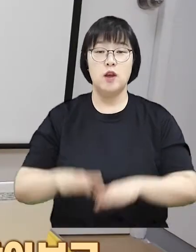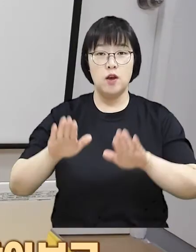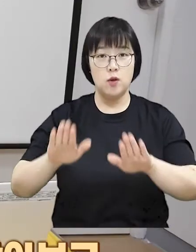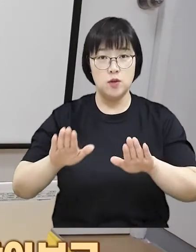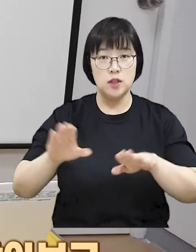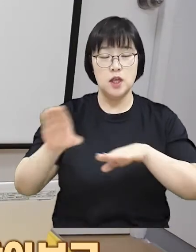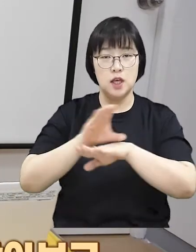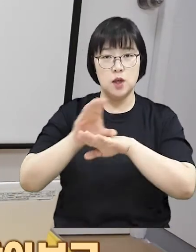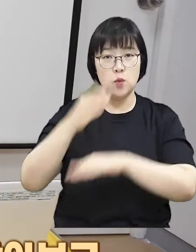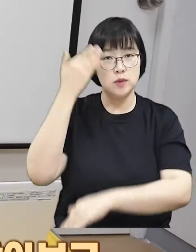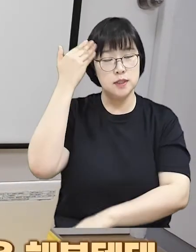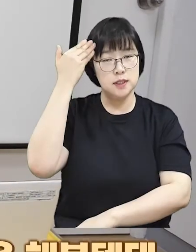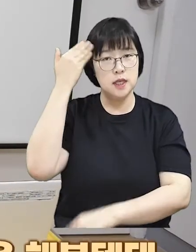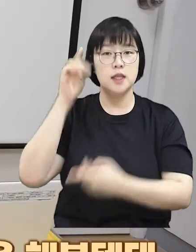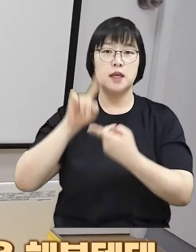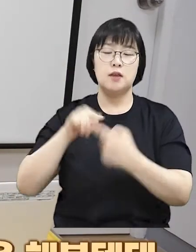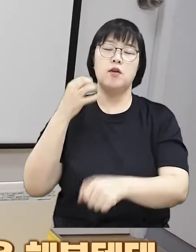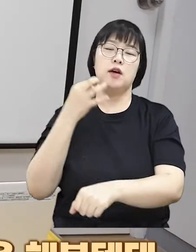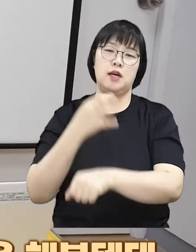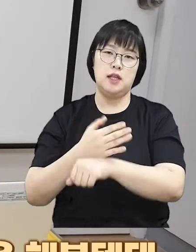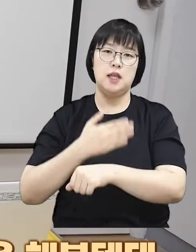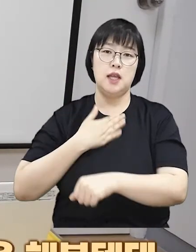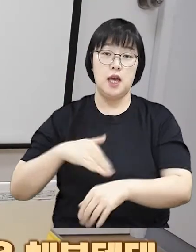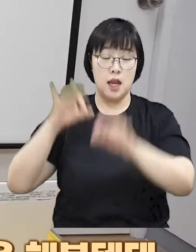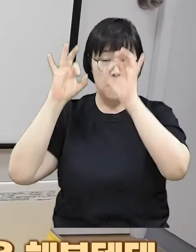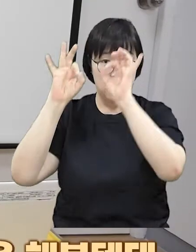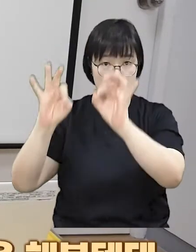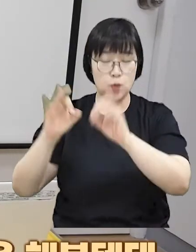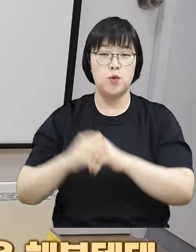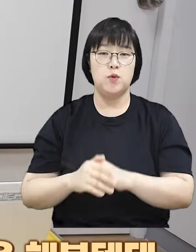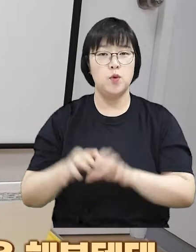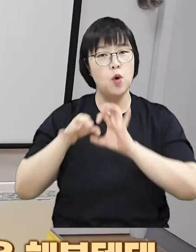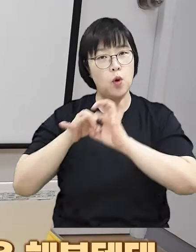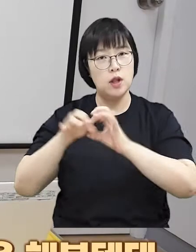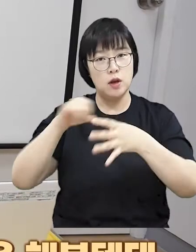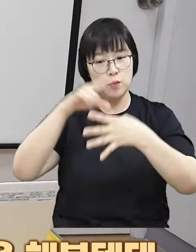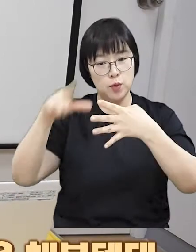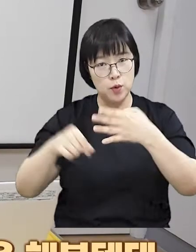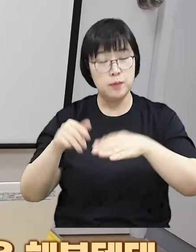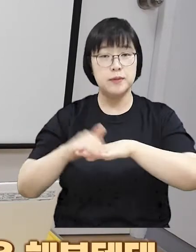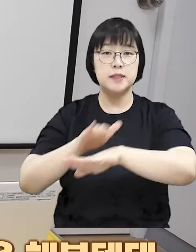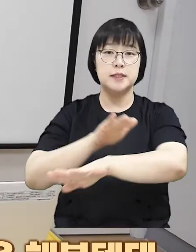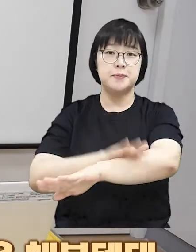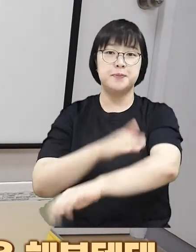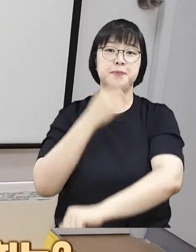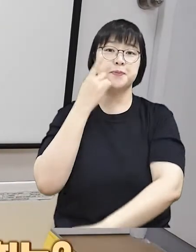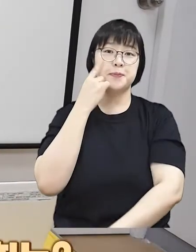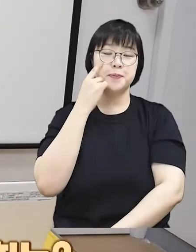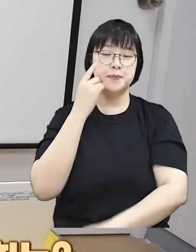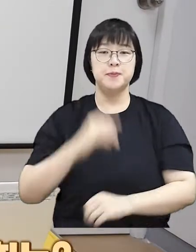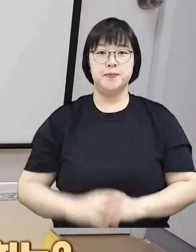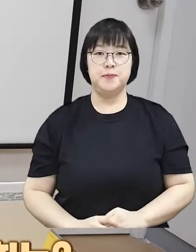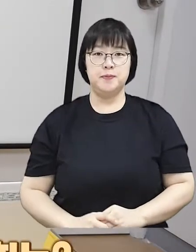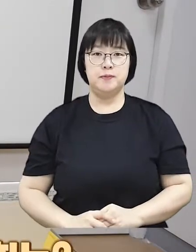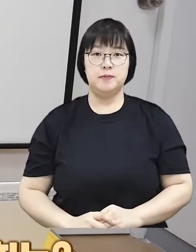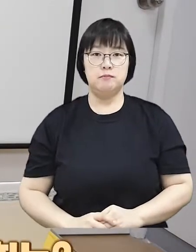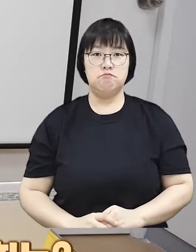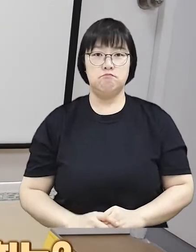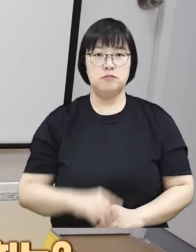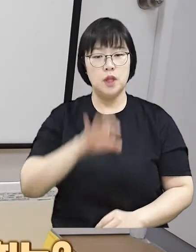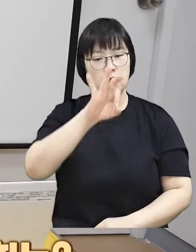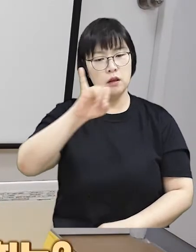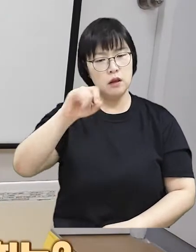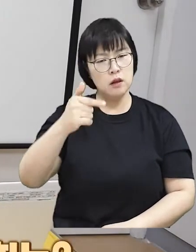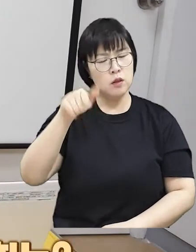대해서 간단히 알아보고 인공지능 관련된 프로그램을 한번 실습을 해볼 텐데 인공지능이